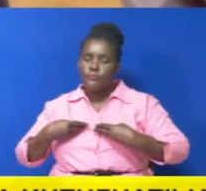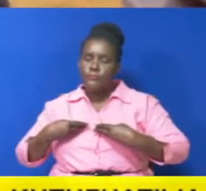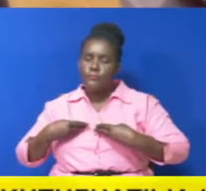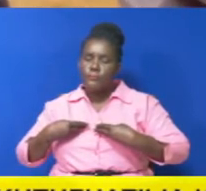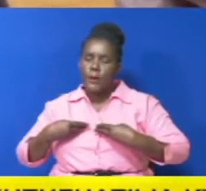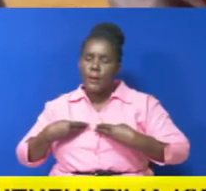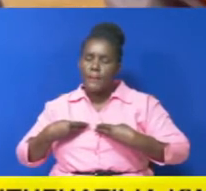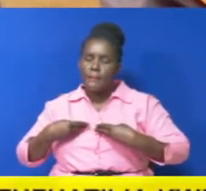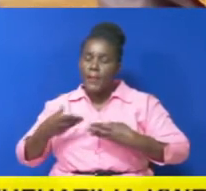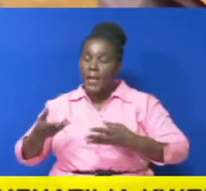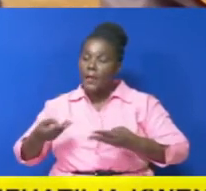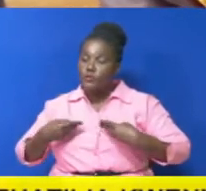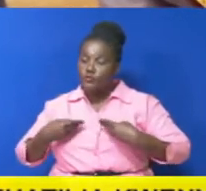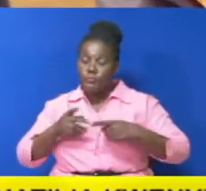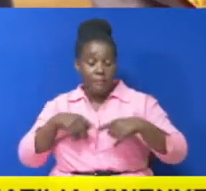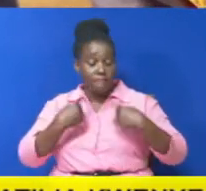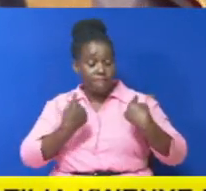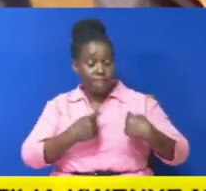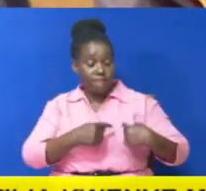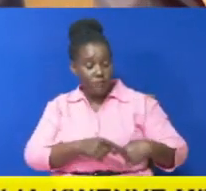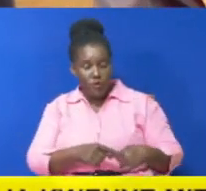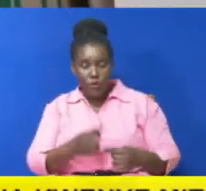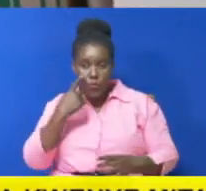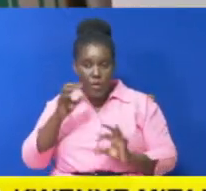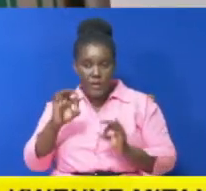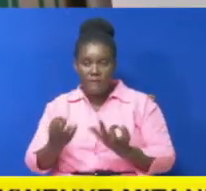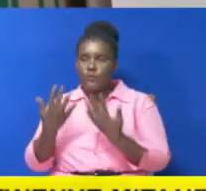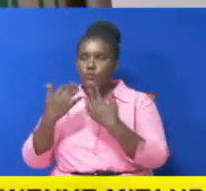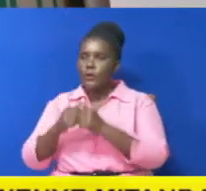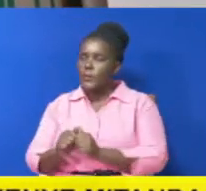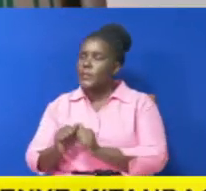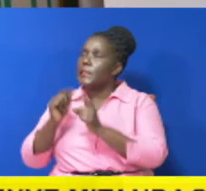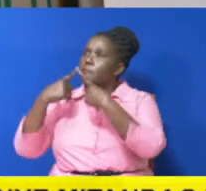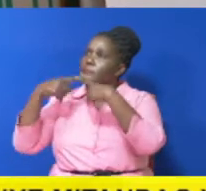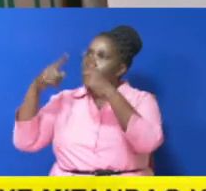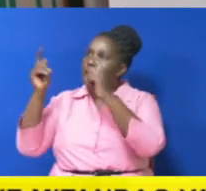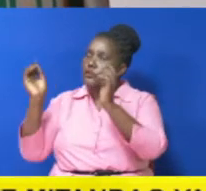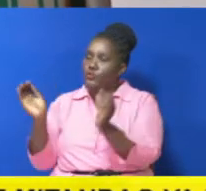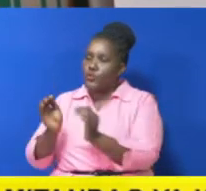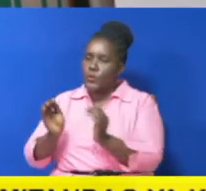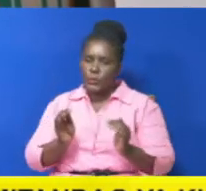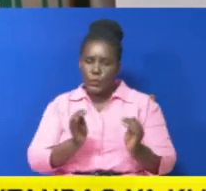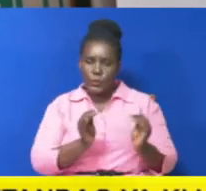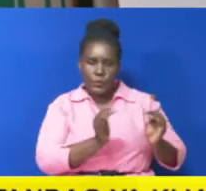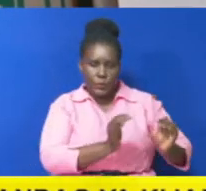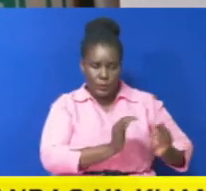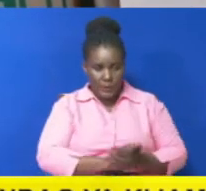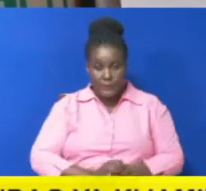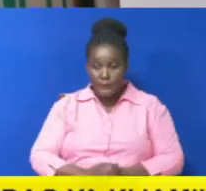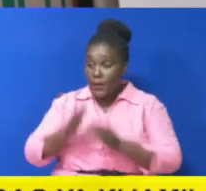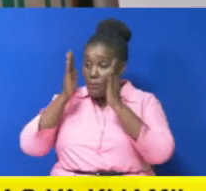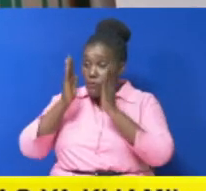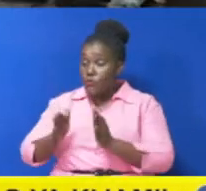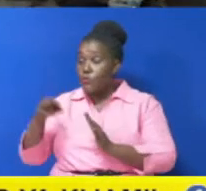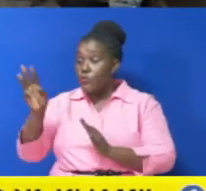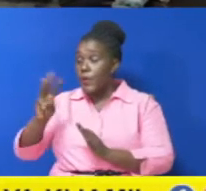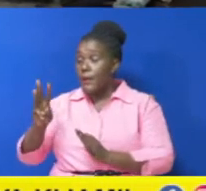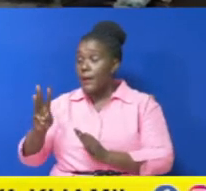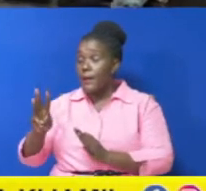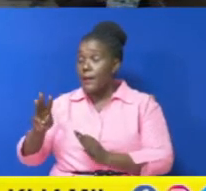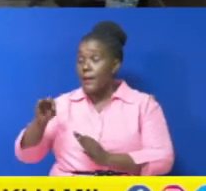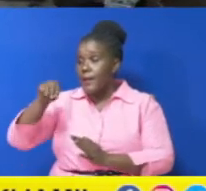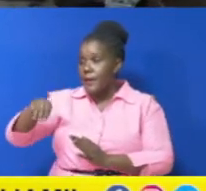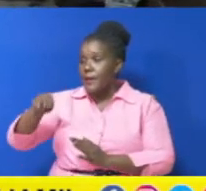ya swala zima la utunzaji wa misitu. Naye mkuu wa wilaya ya Mufindi Saadi